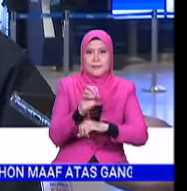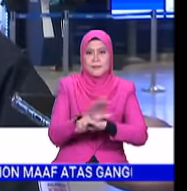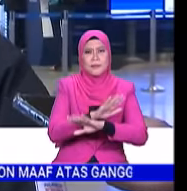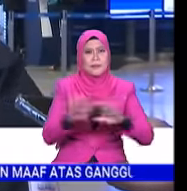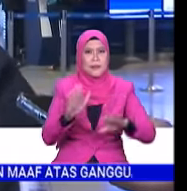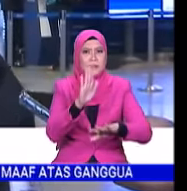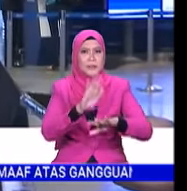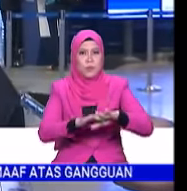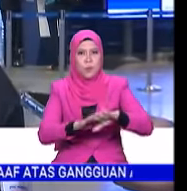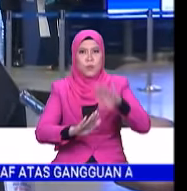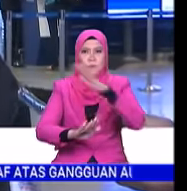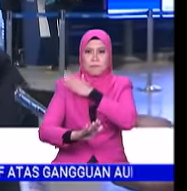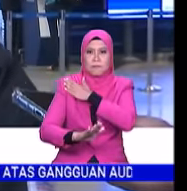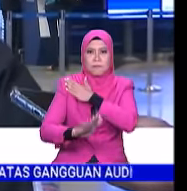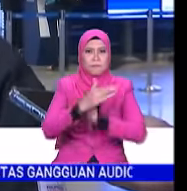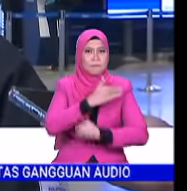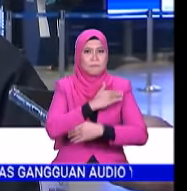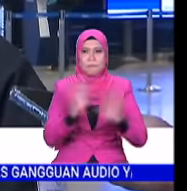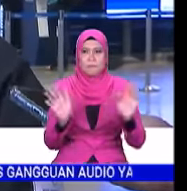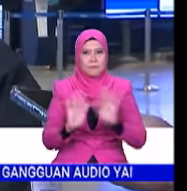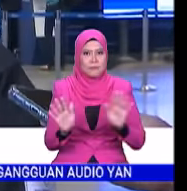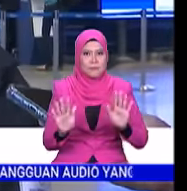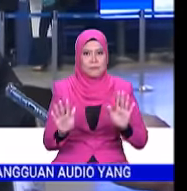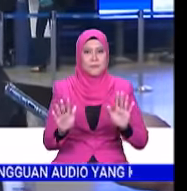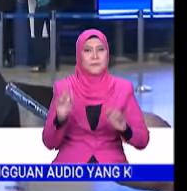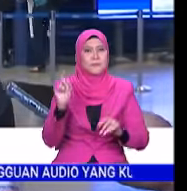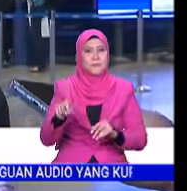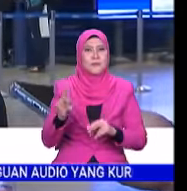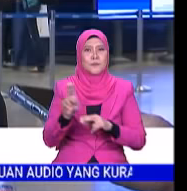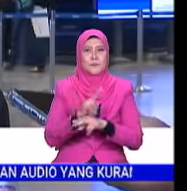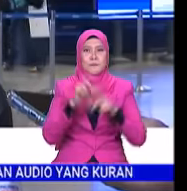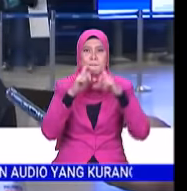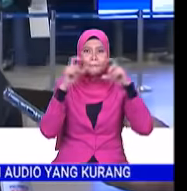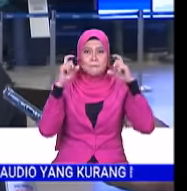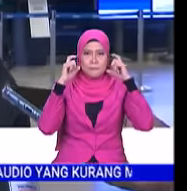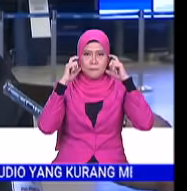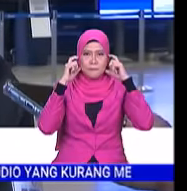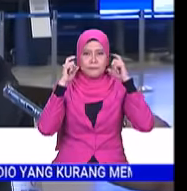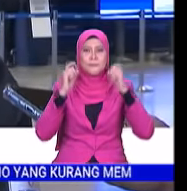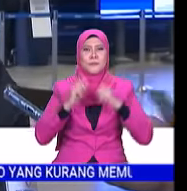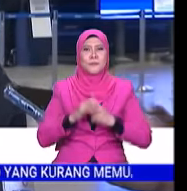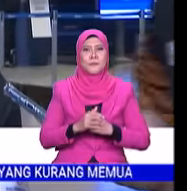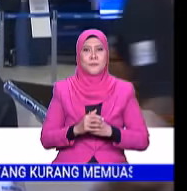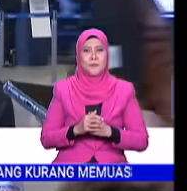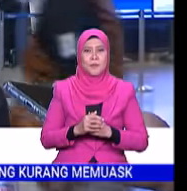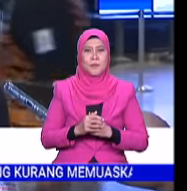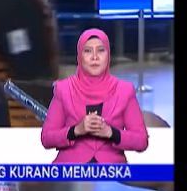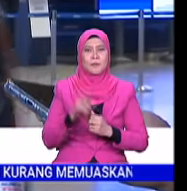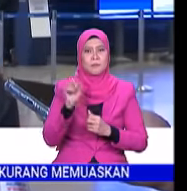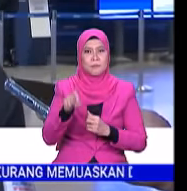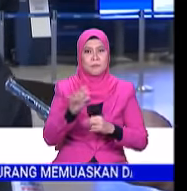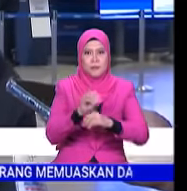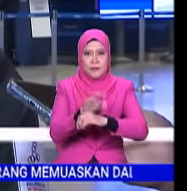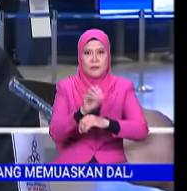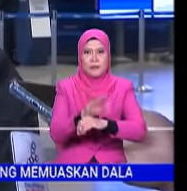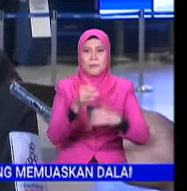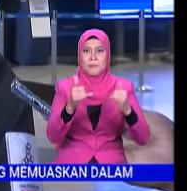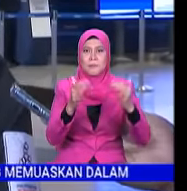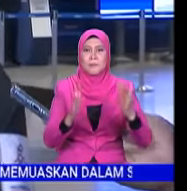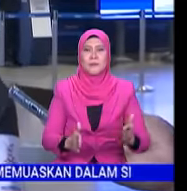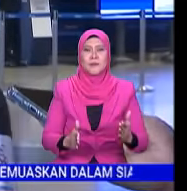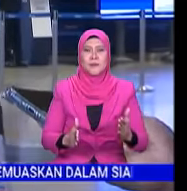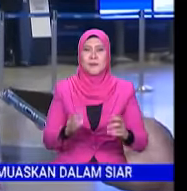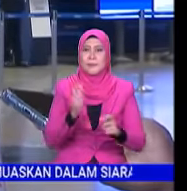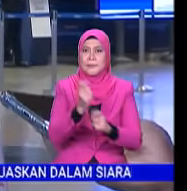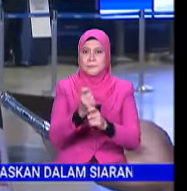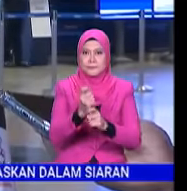bersentuh, pergi mana-mana pun mesti ada mask jangan ditinggalkan. Itu yang kita dah pesan pada diorang lah supaya